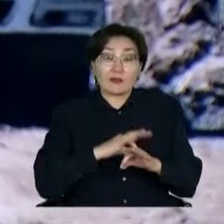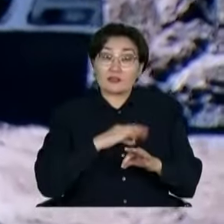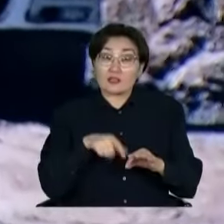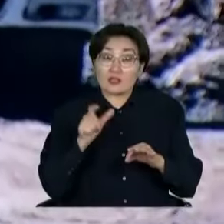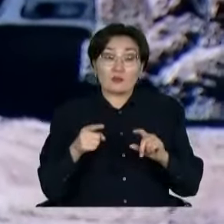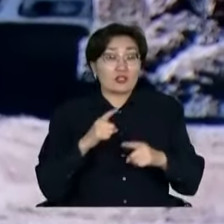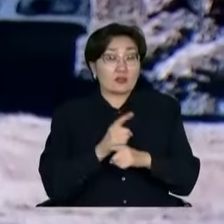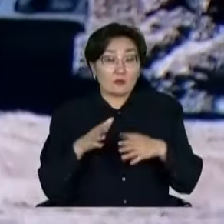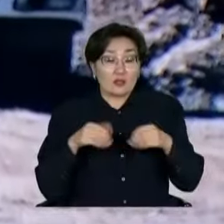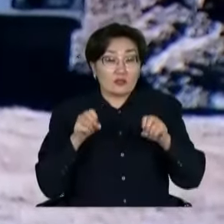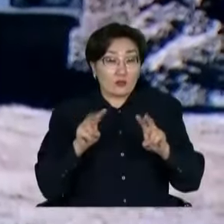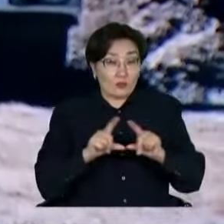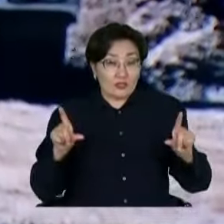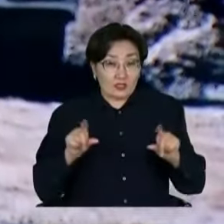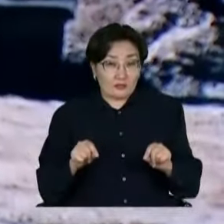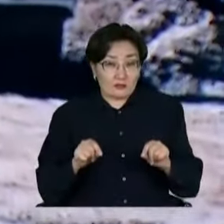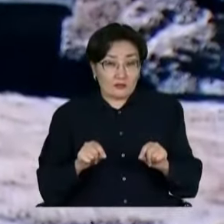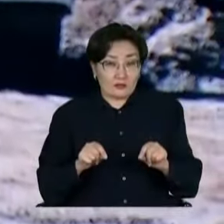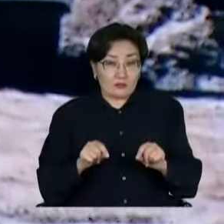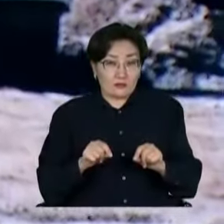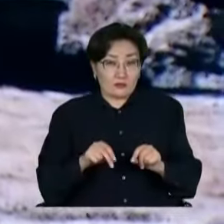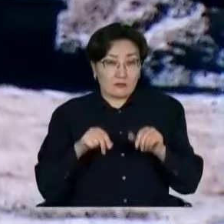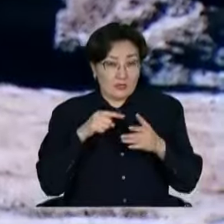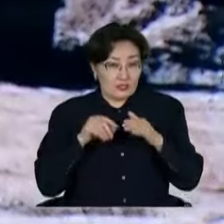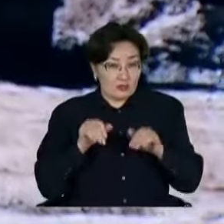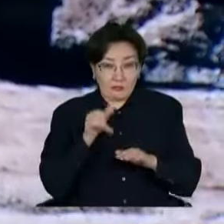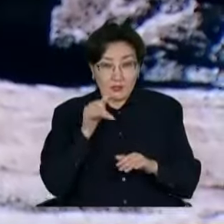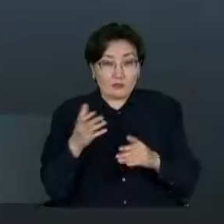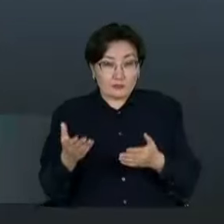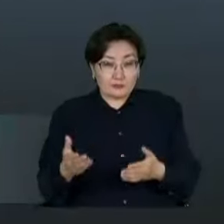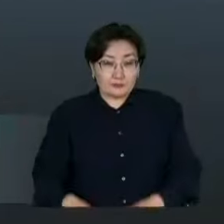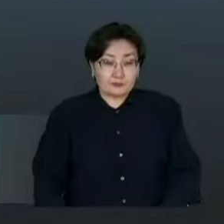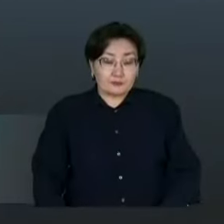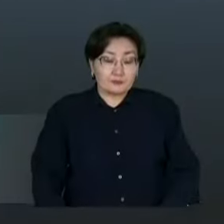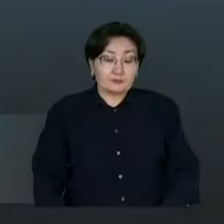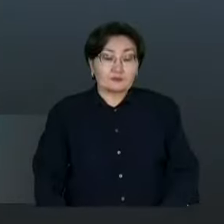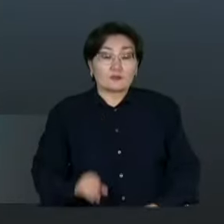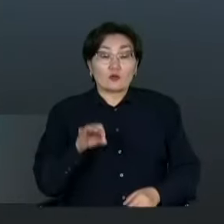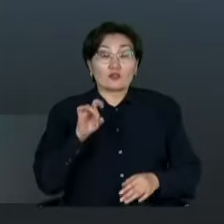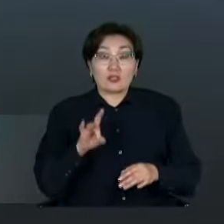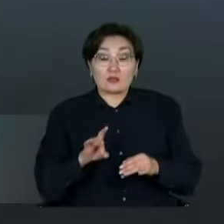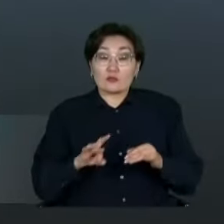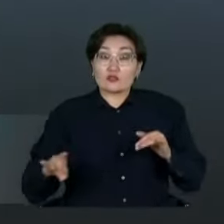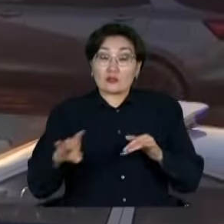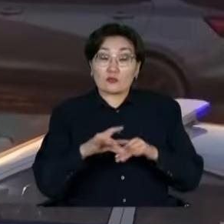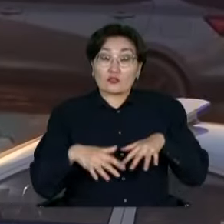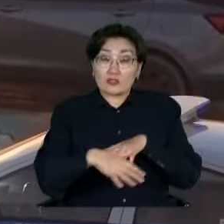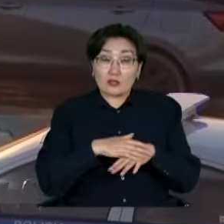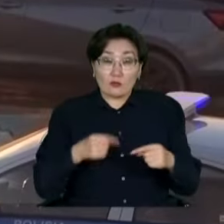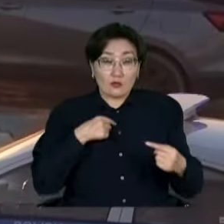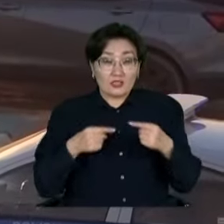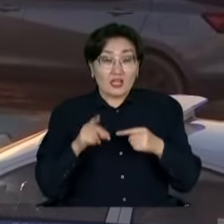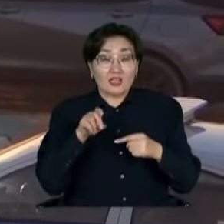тұр, құзырлы органдар пәрменсіз бе? Тілшіміз анықтап келді. Отырар ауданда көпшіліктің көңілін күпті